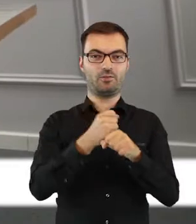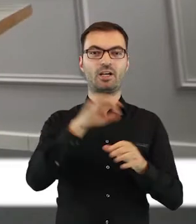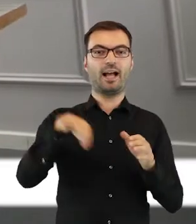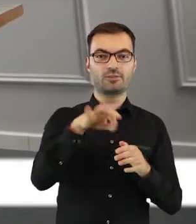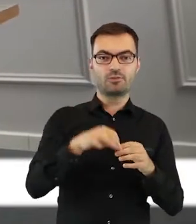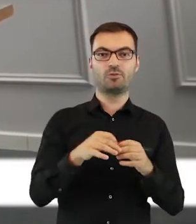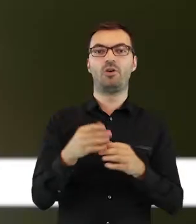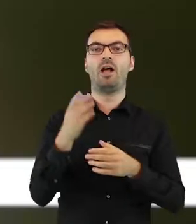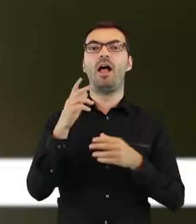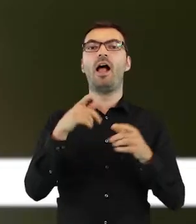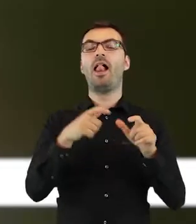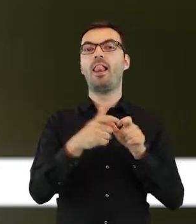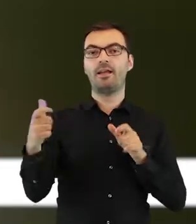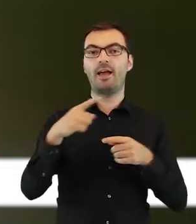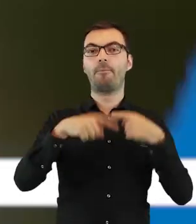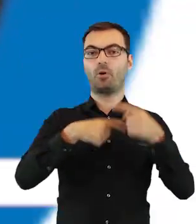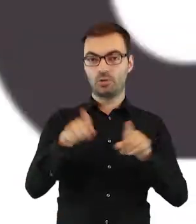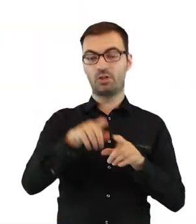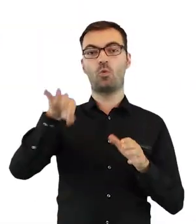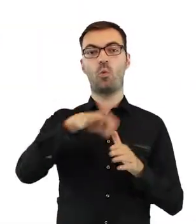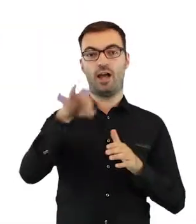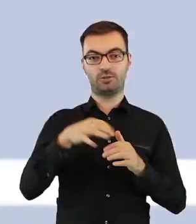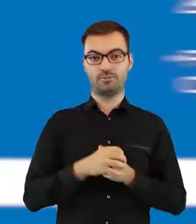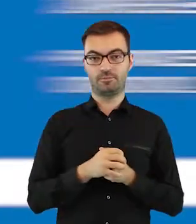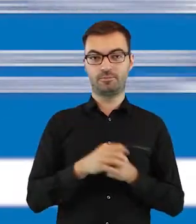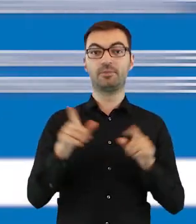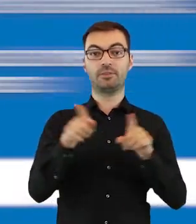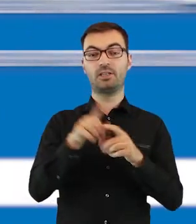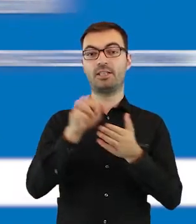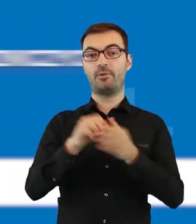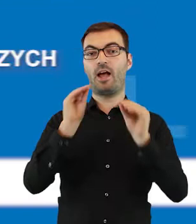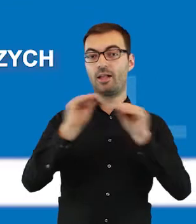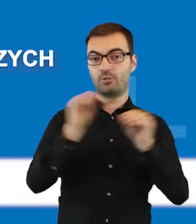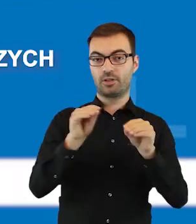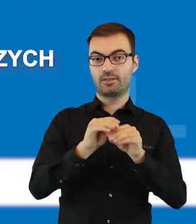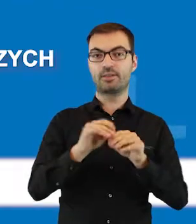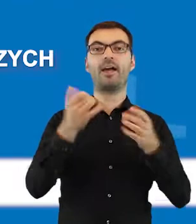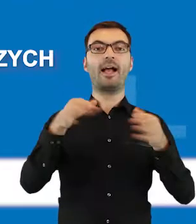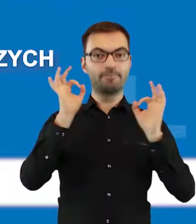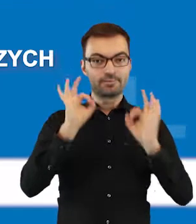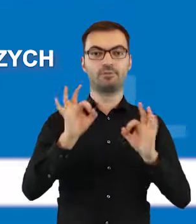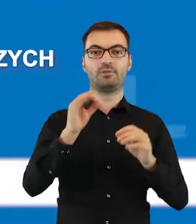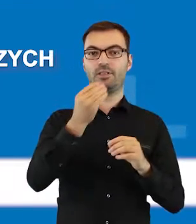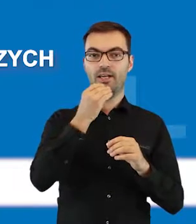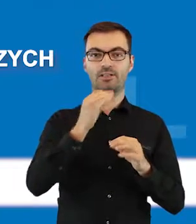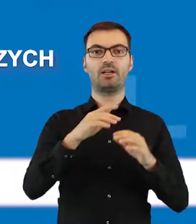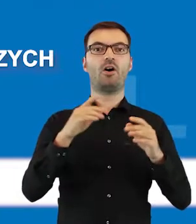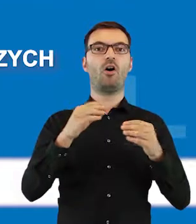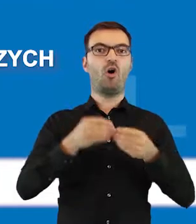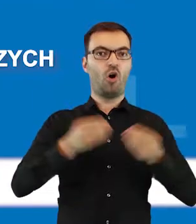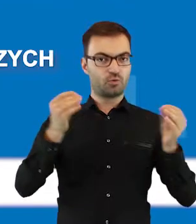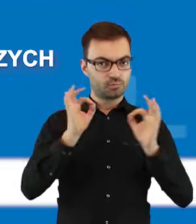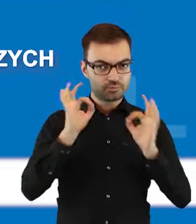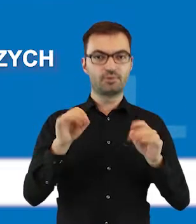gastronomii, obsługi linii produkcyjnych i kucharzy. Zajmuje się też edukacją w zakresie prawidłowego żywienia,